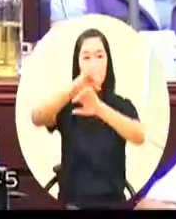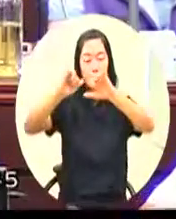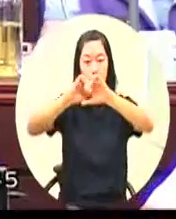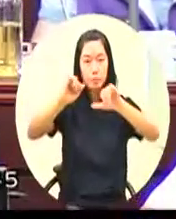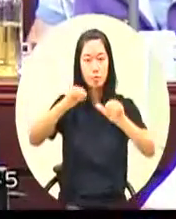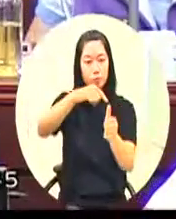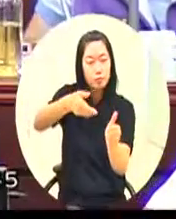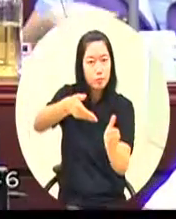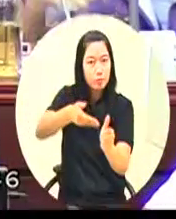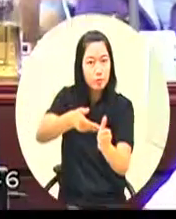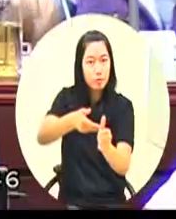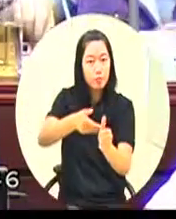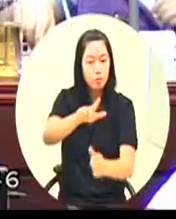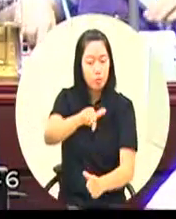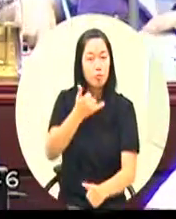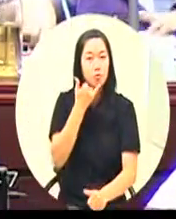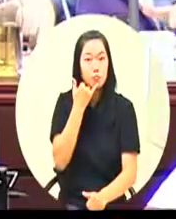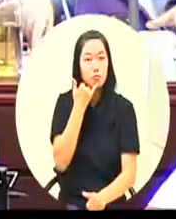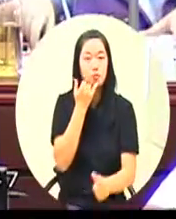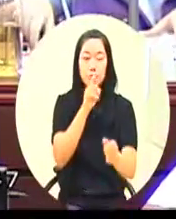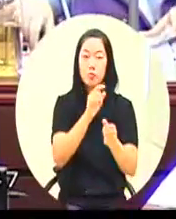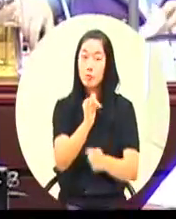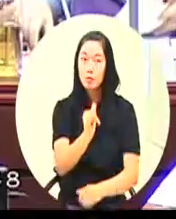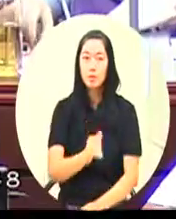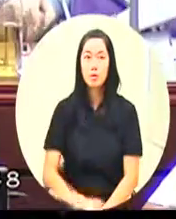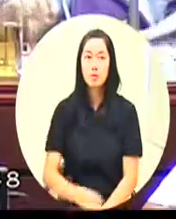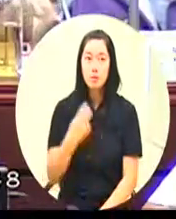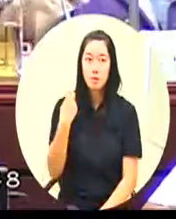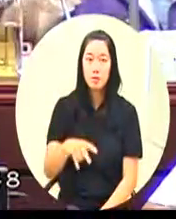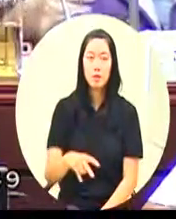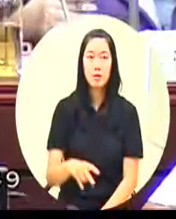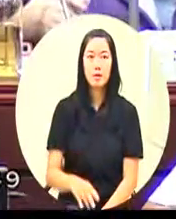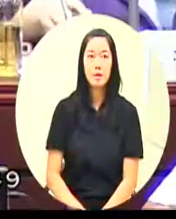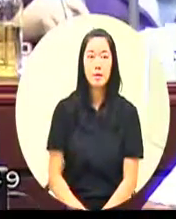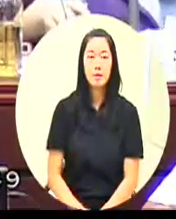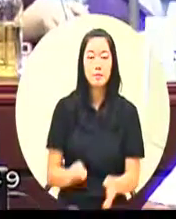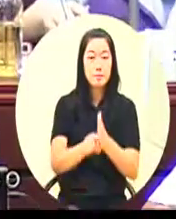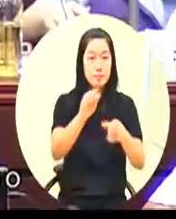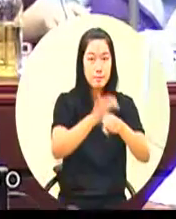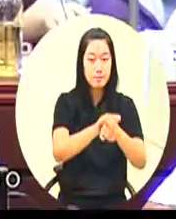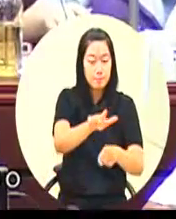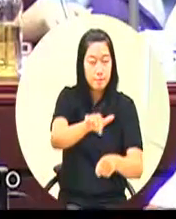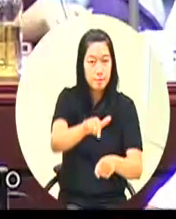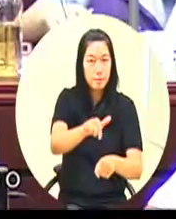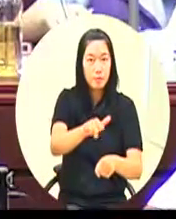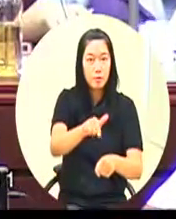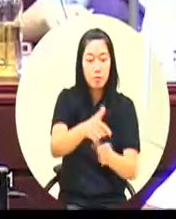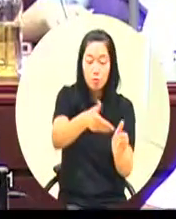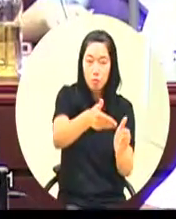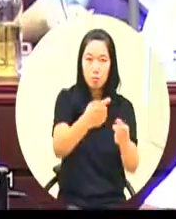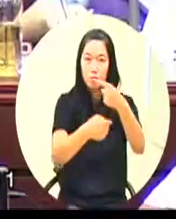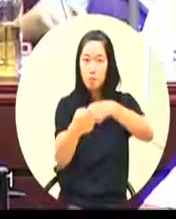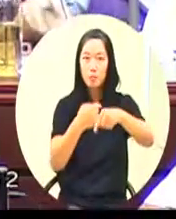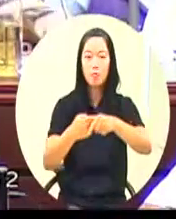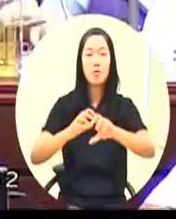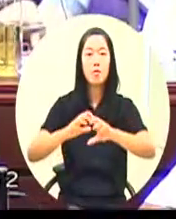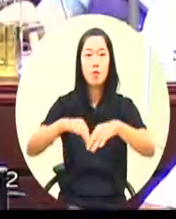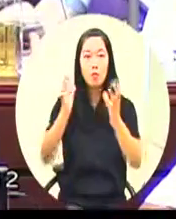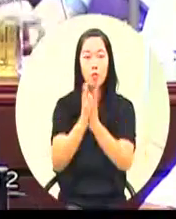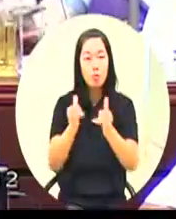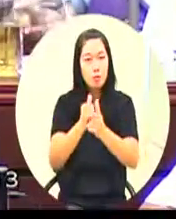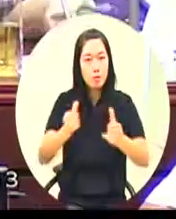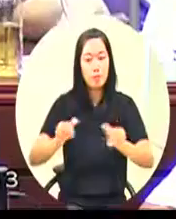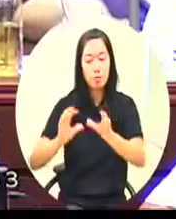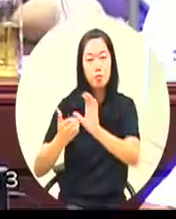个非常好的一个方向。还有就是说接受专业的师资培训，可以转为全民国防的专业师